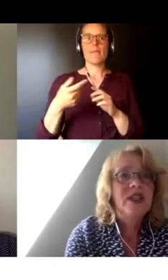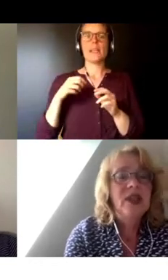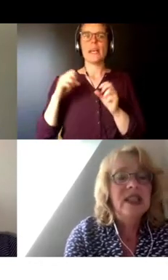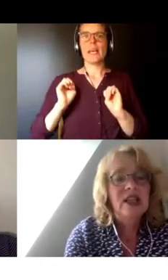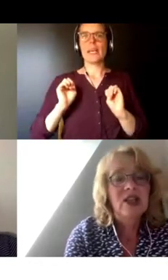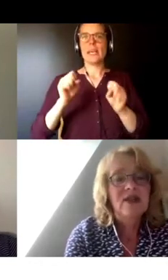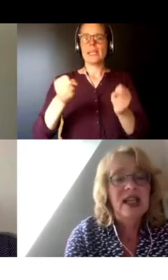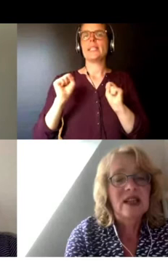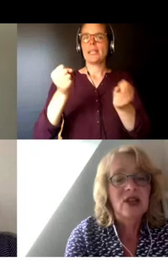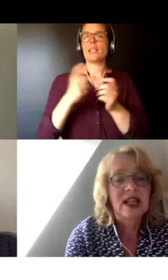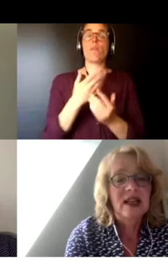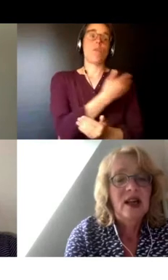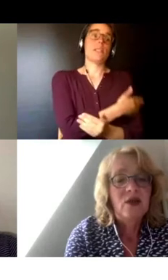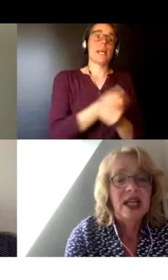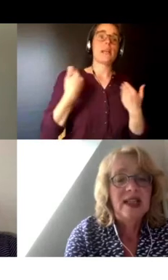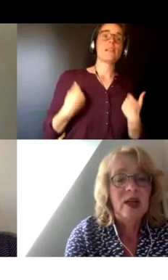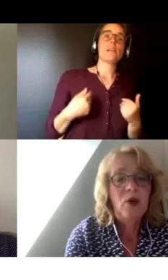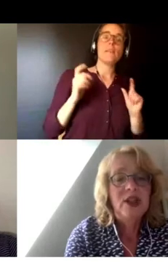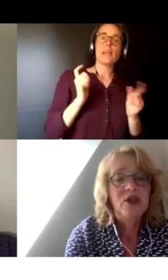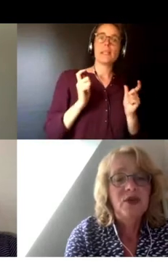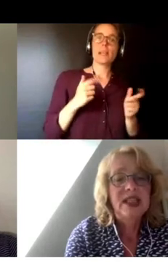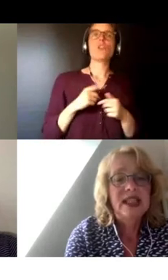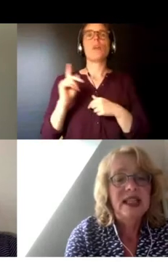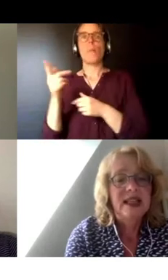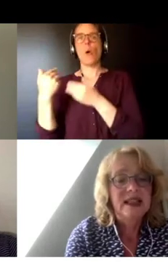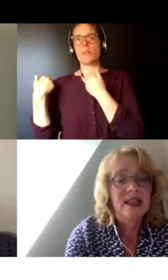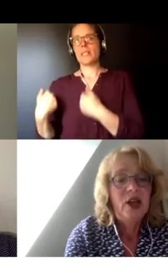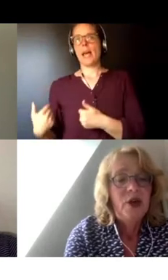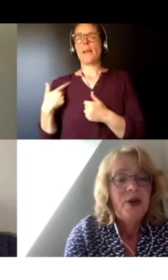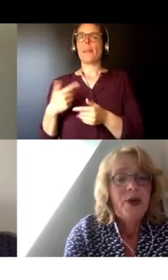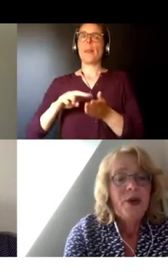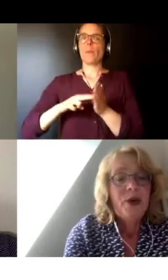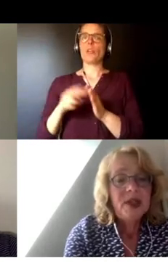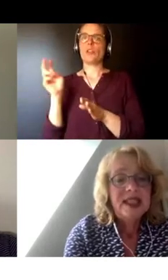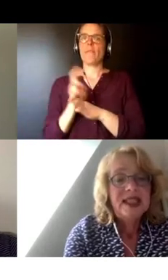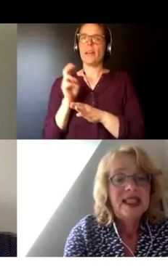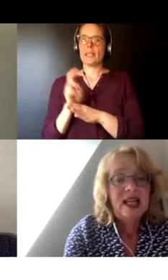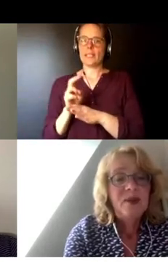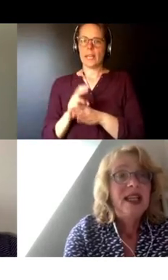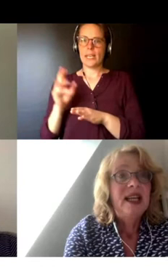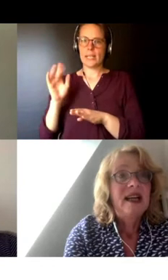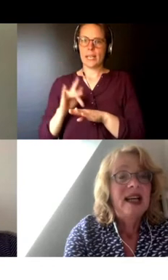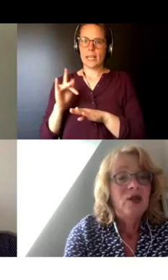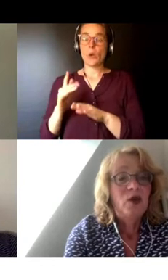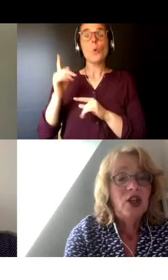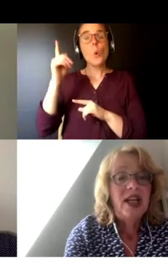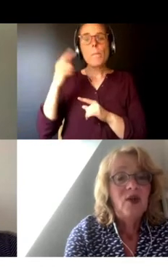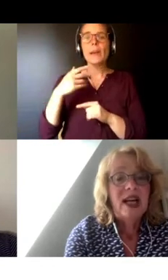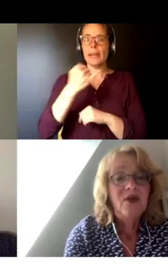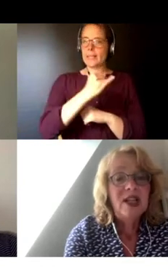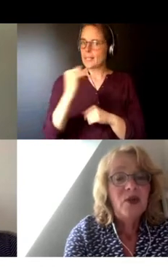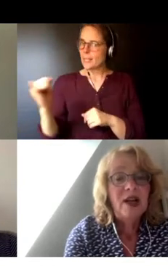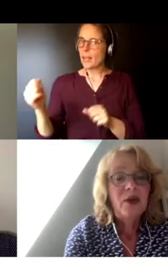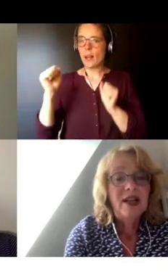Seiten der Zivilgesellschaft als auch dann auf Seiten der politischen VertreterInnen. Übrigens kann mir jeder gerne Vorschläge